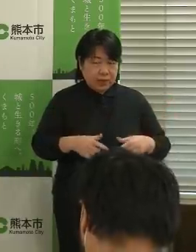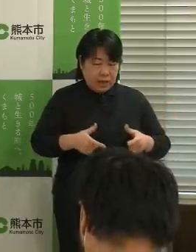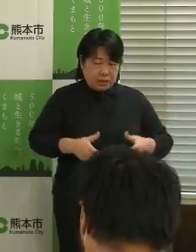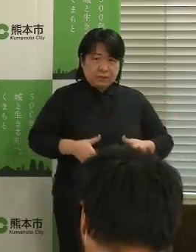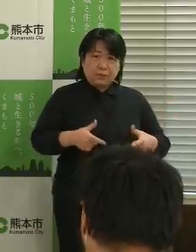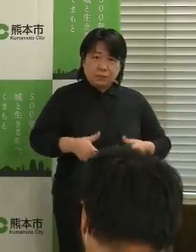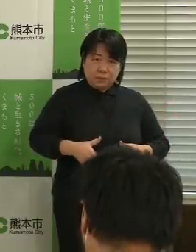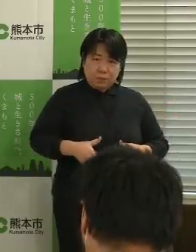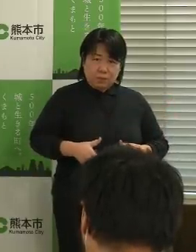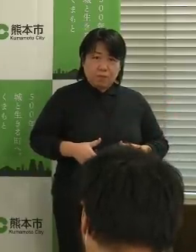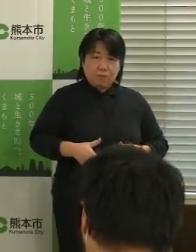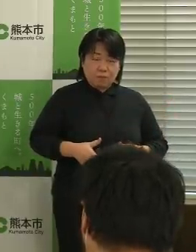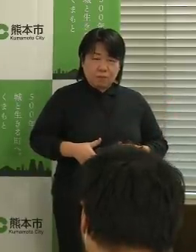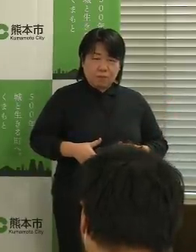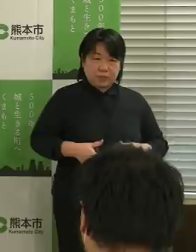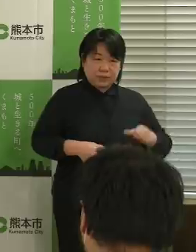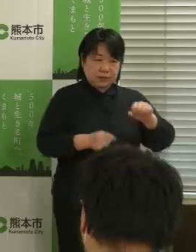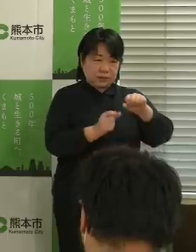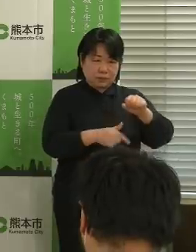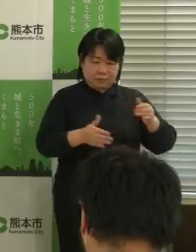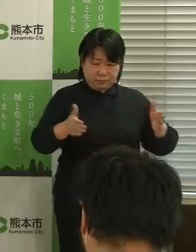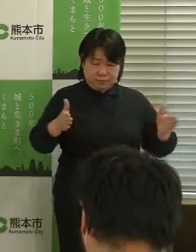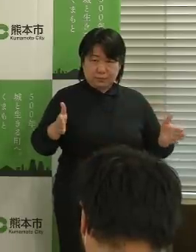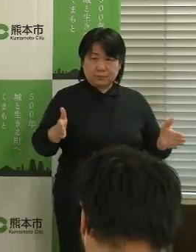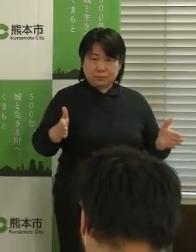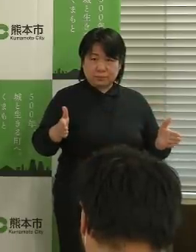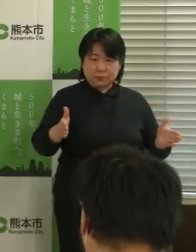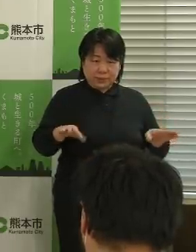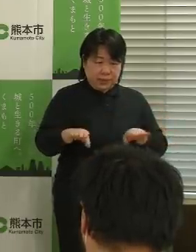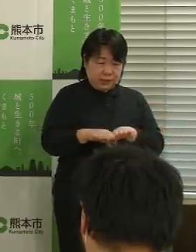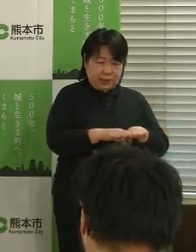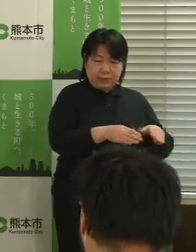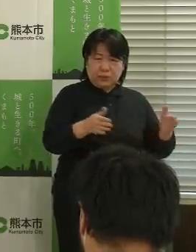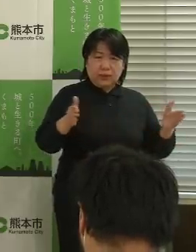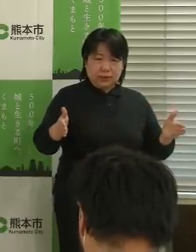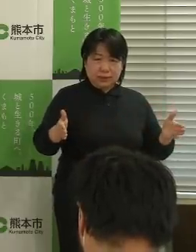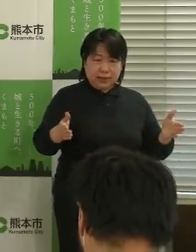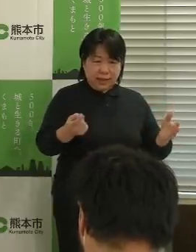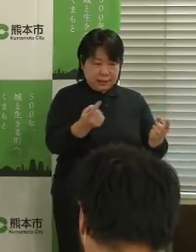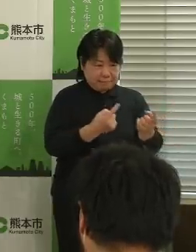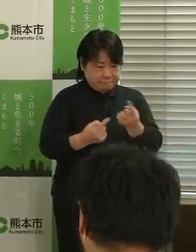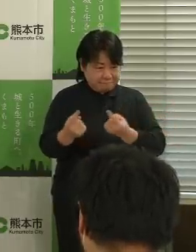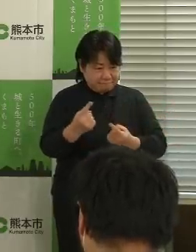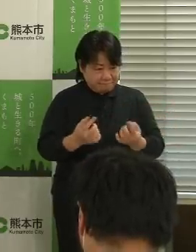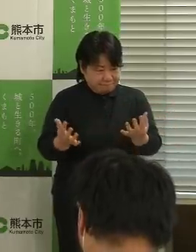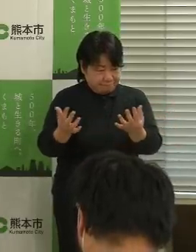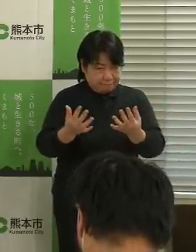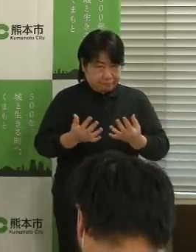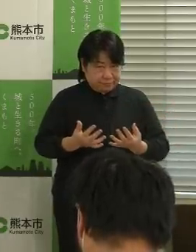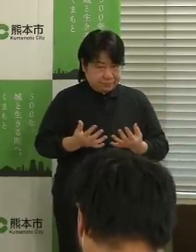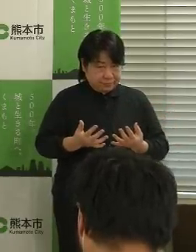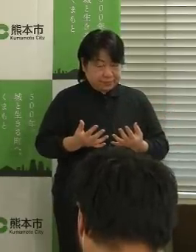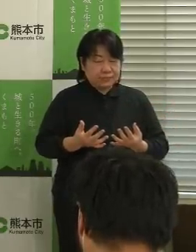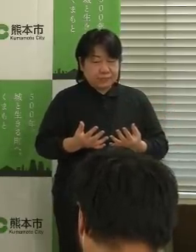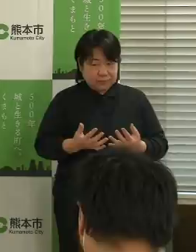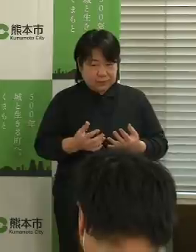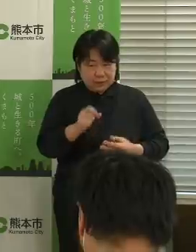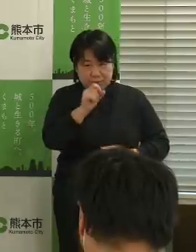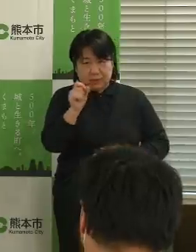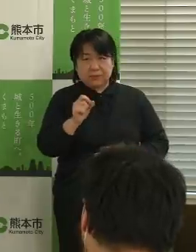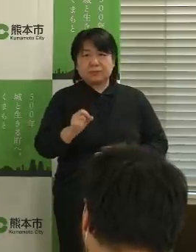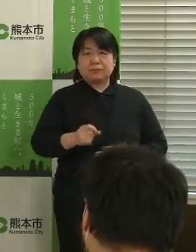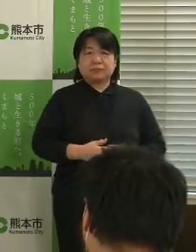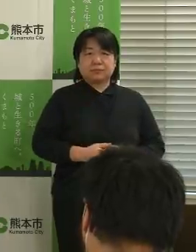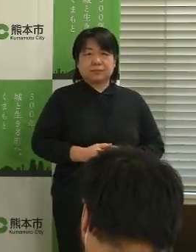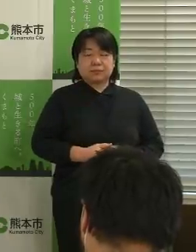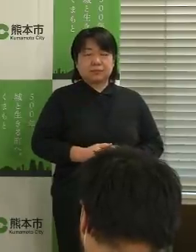熊本にですねこのゴールデンウィークの期間中にですねお越しになる可能性が非常に高いということであります。そ